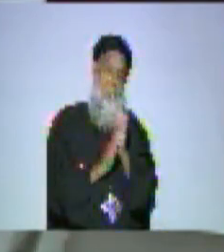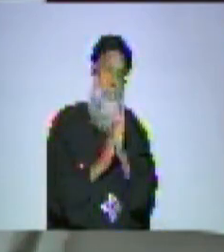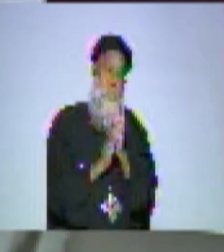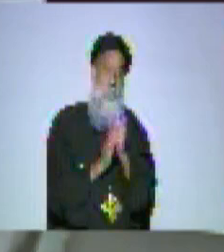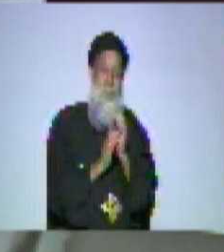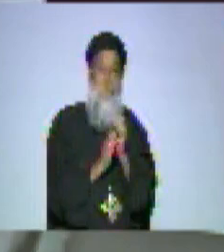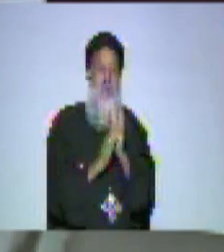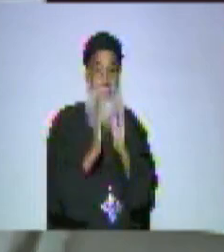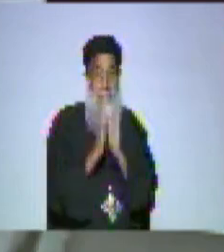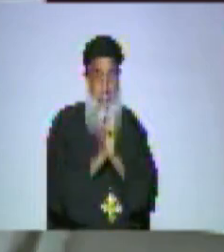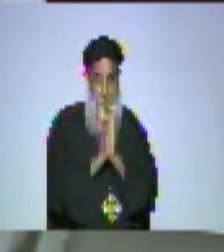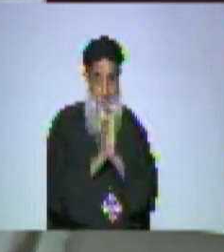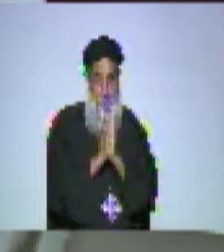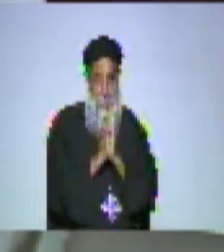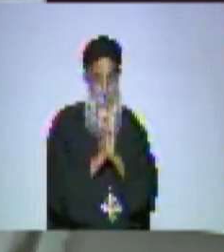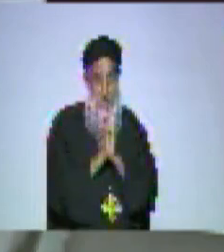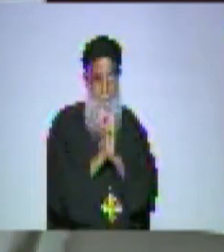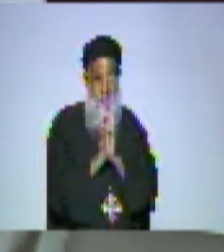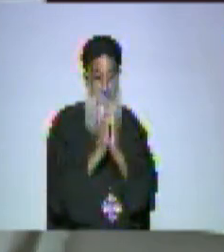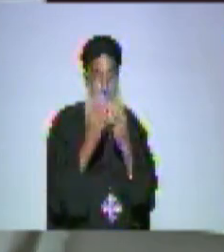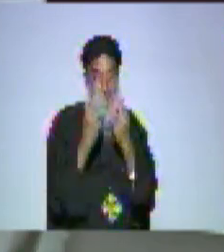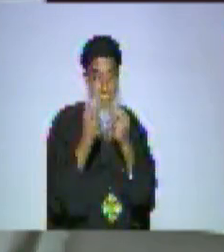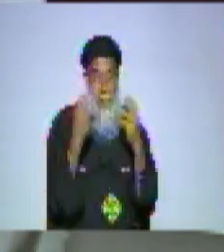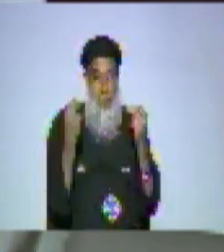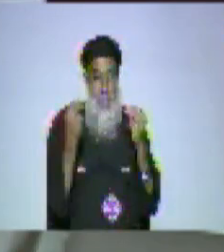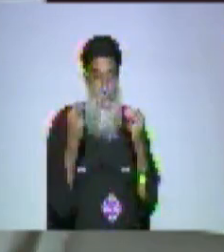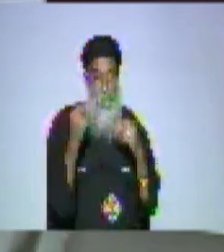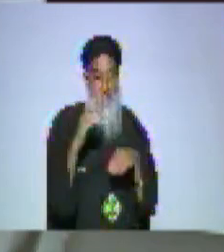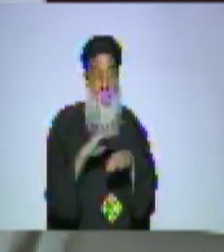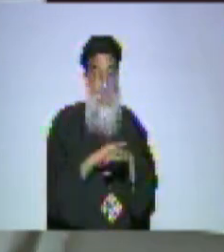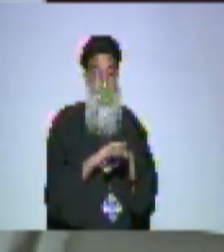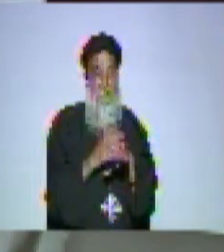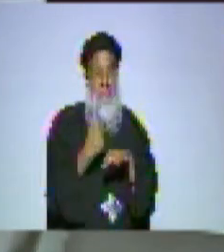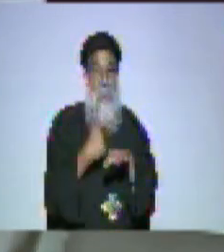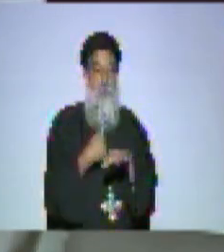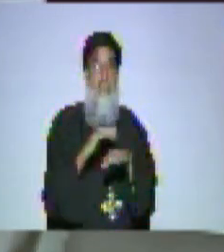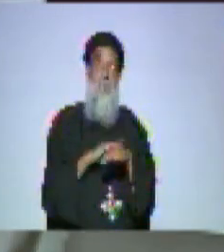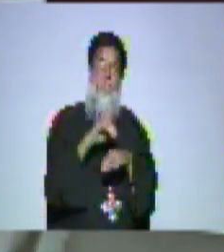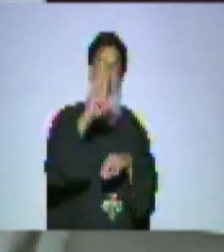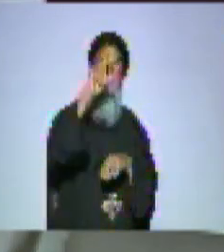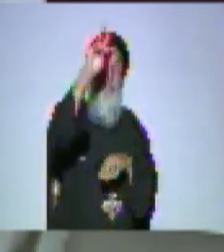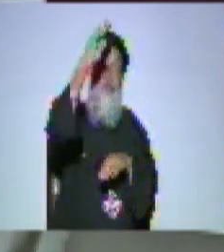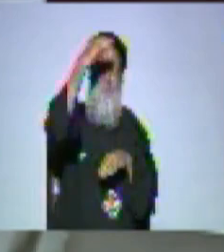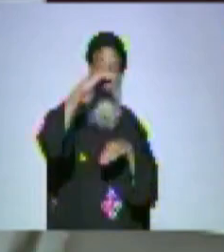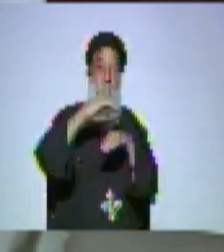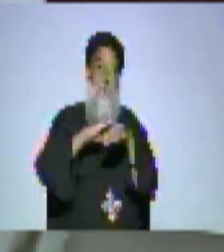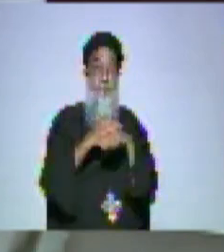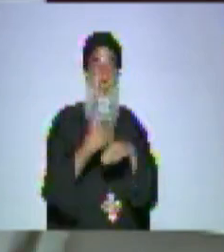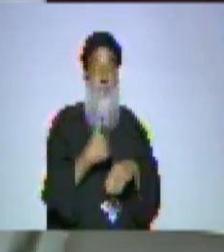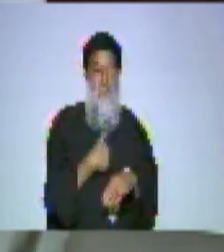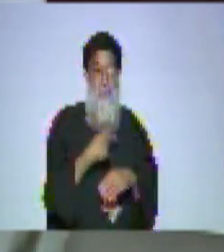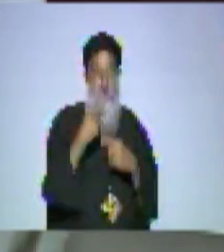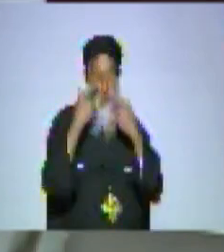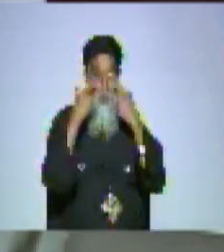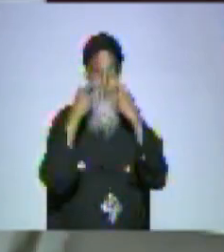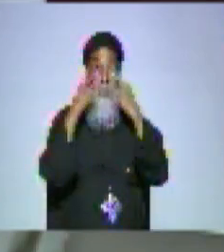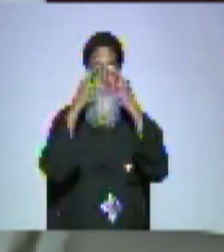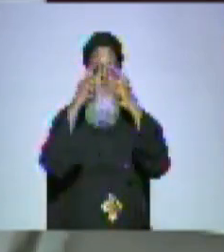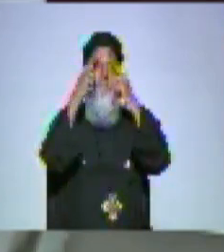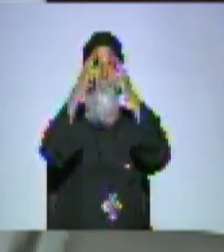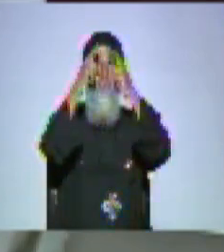الصلاه الصلاه اكثر منها كلام هي احساس ده مجرد الواحد يرفع ايده